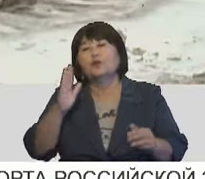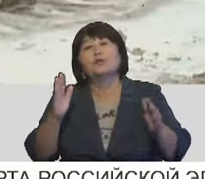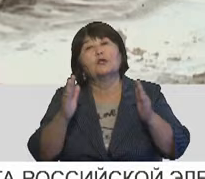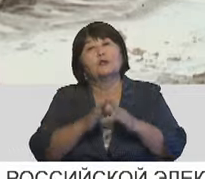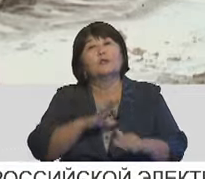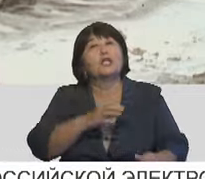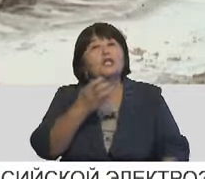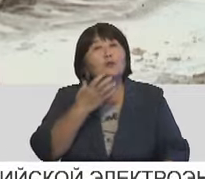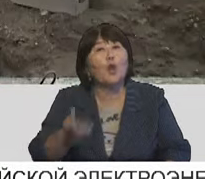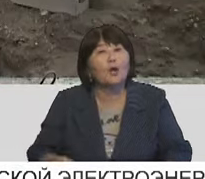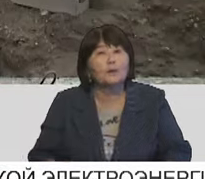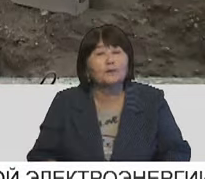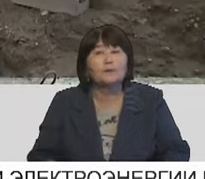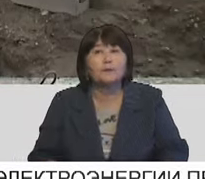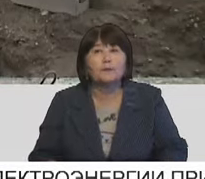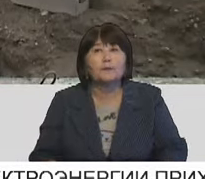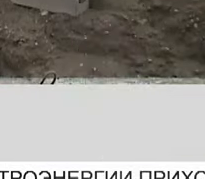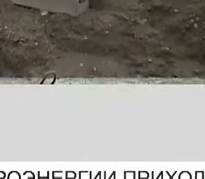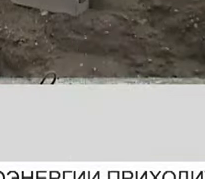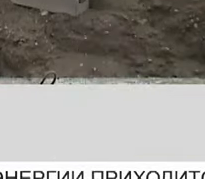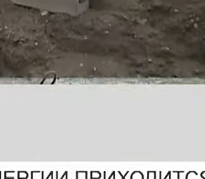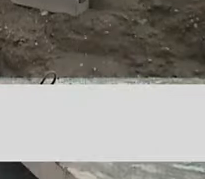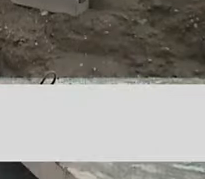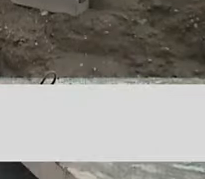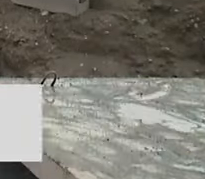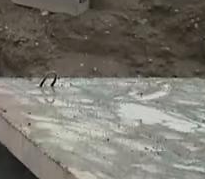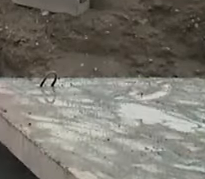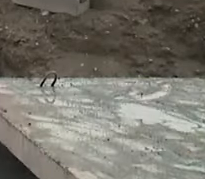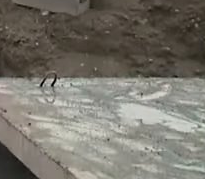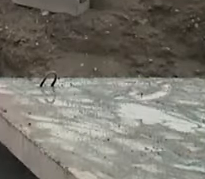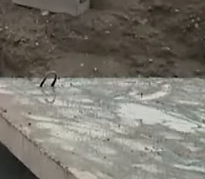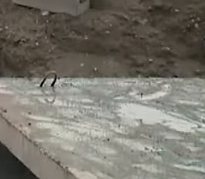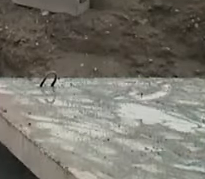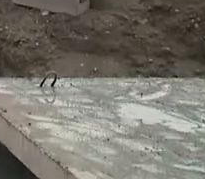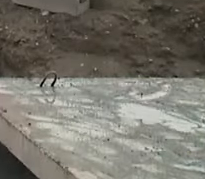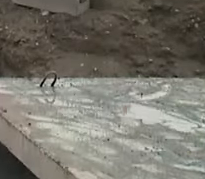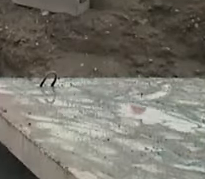тепло. Гамжан Жумназар, Айнур Тунгушпаева, Айбек Каржубай, Тольхан Кожахметов, телеканал Кызылорда.